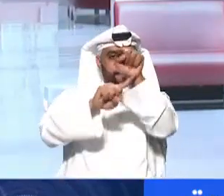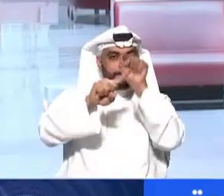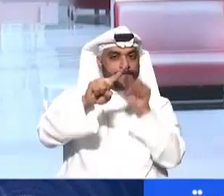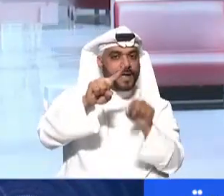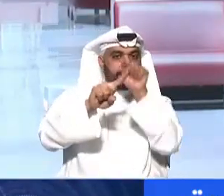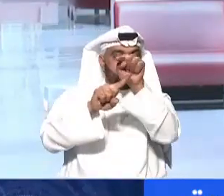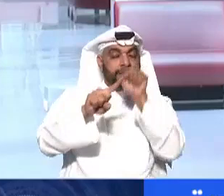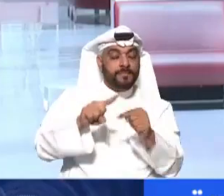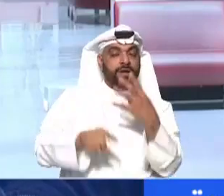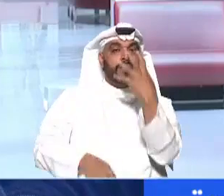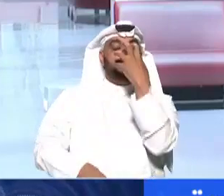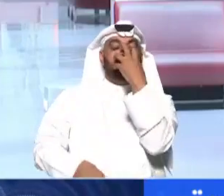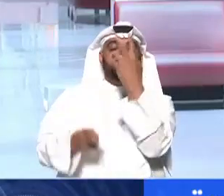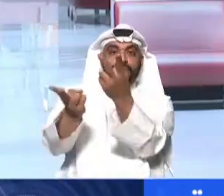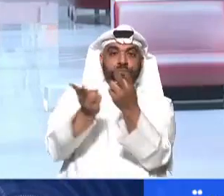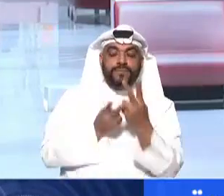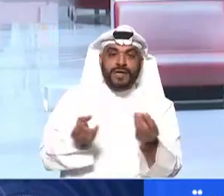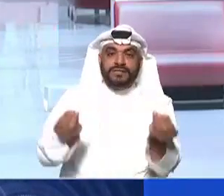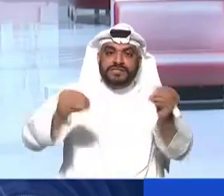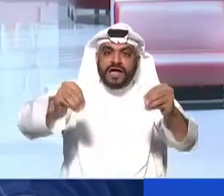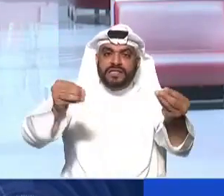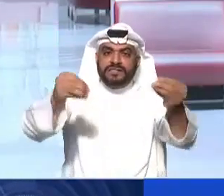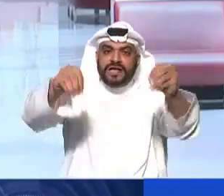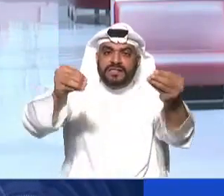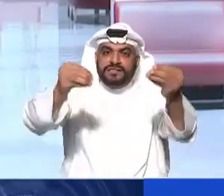المركزة أرقام عالية ولا زالت عالية،